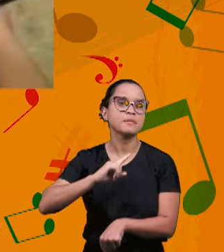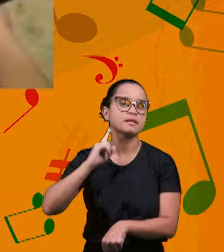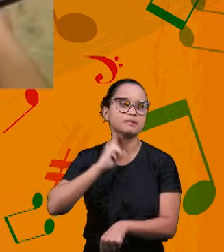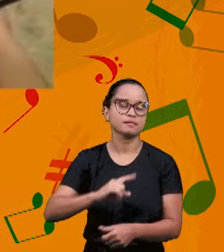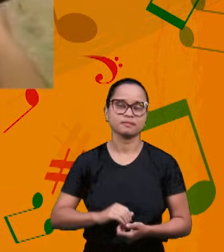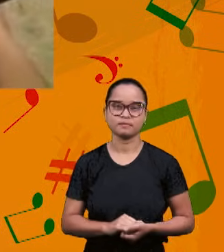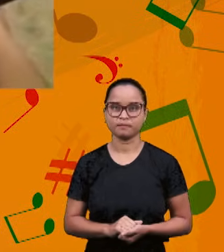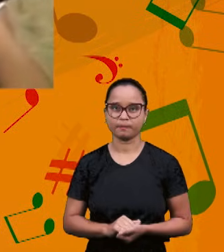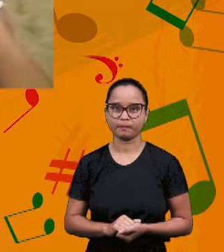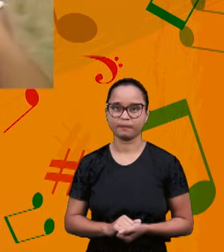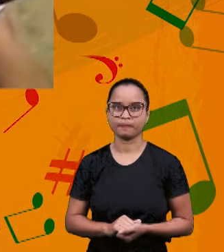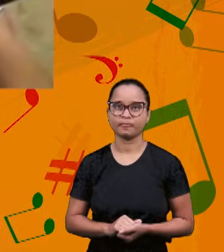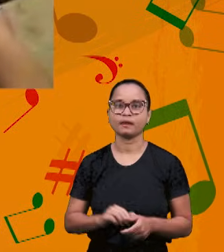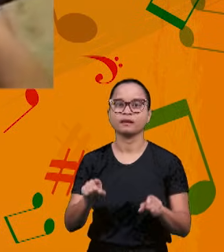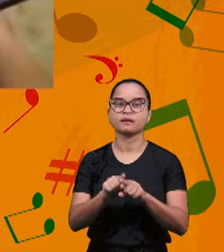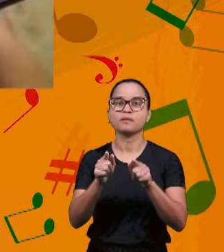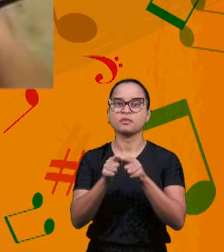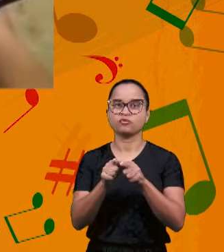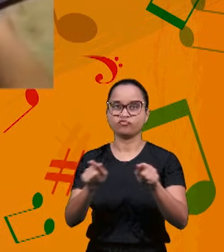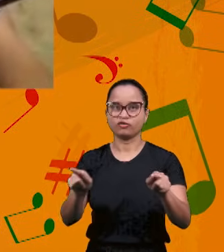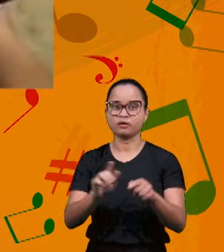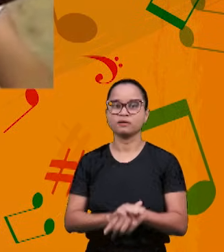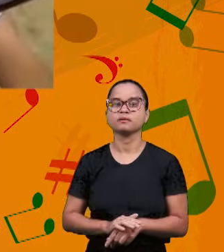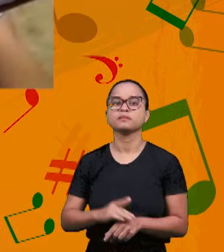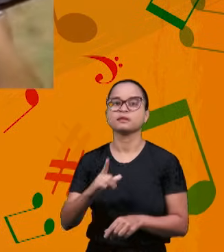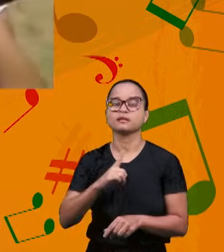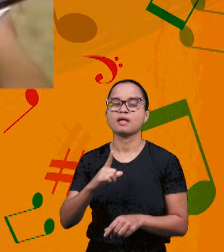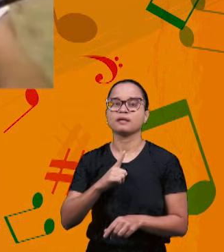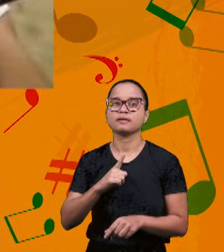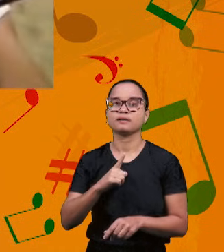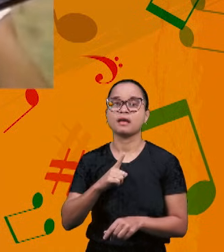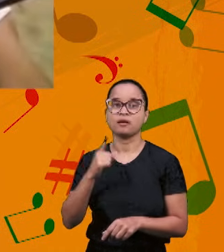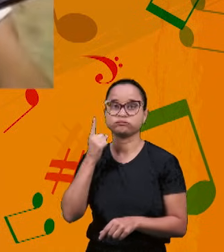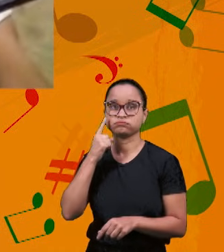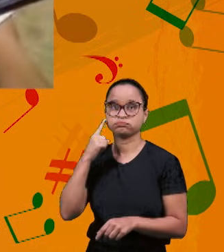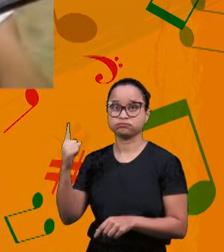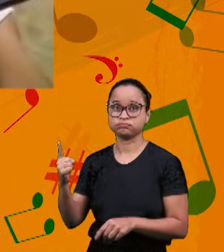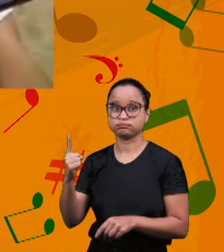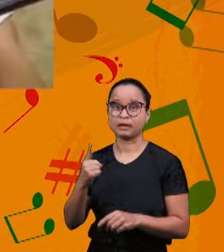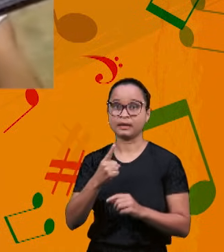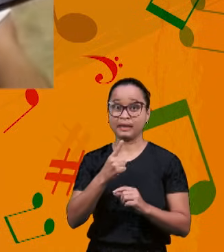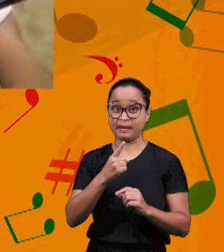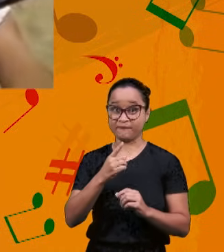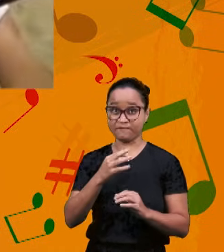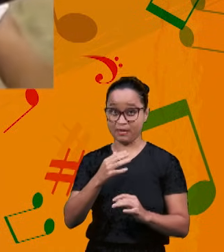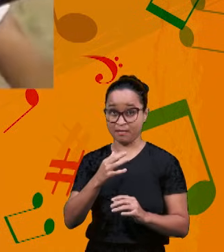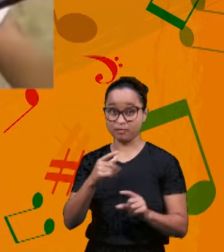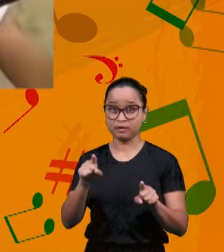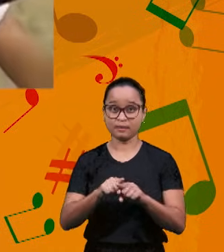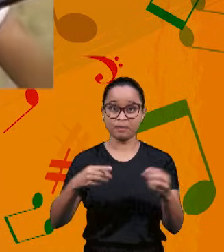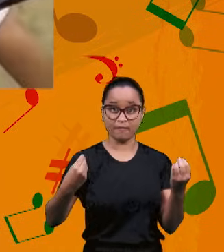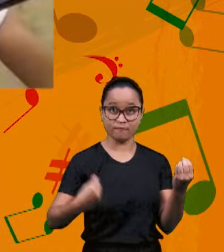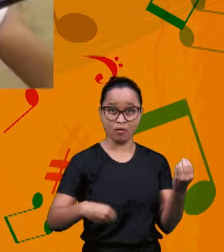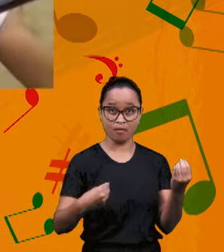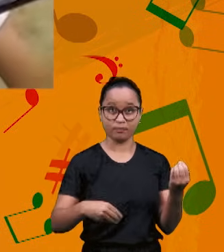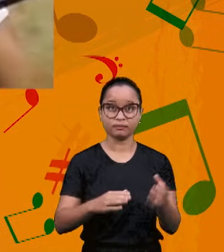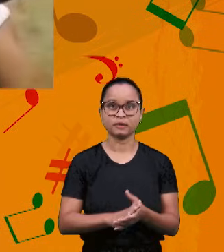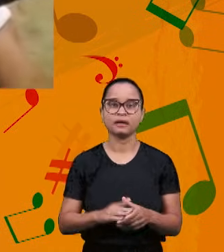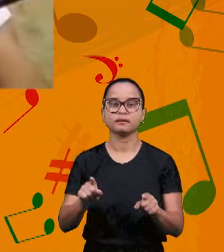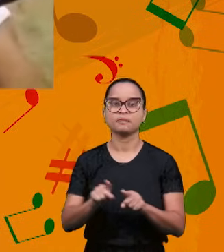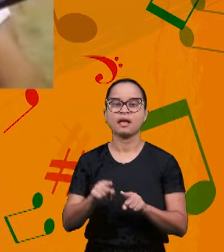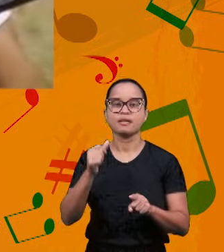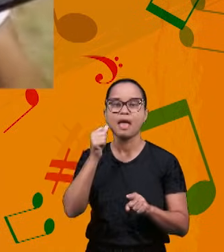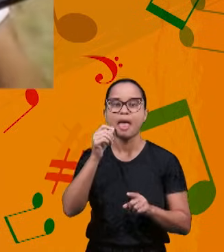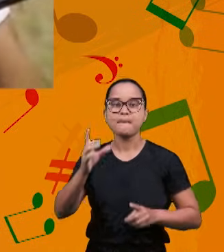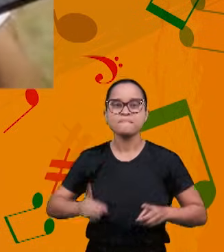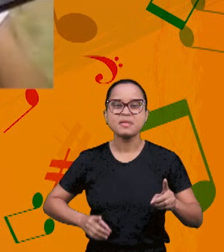Les jumeaux, Maria Eduarda dans la flûte et Anne Vitoria au violon, avec les cousines Carême à la demi-lune